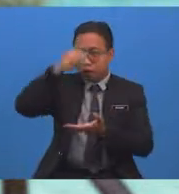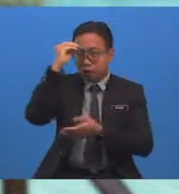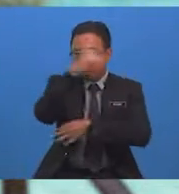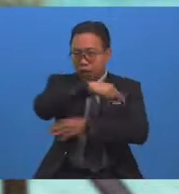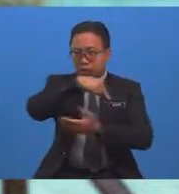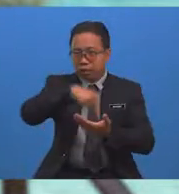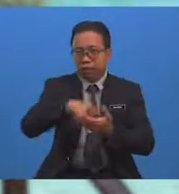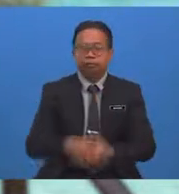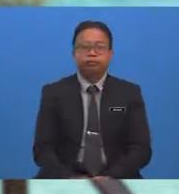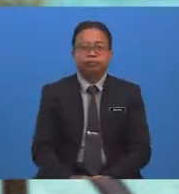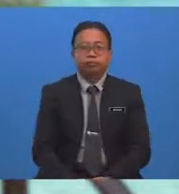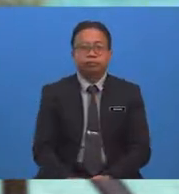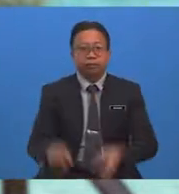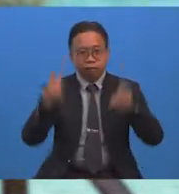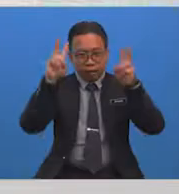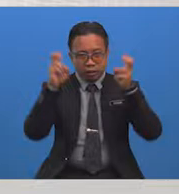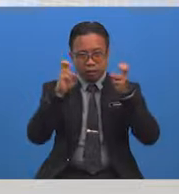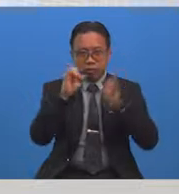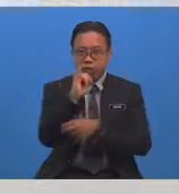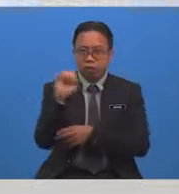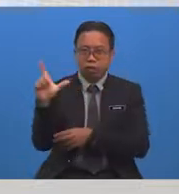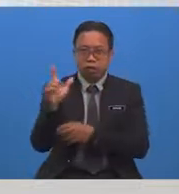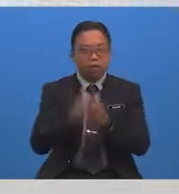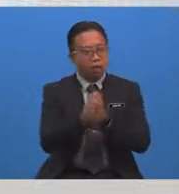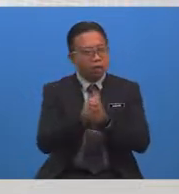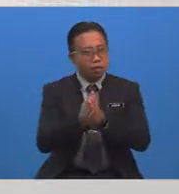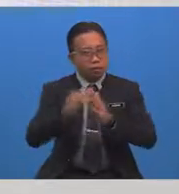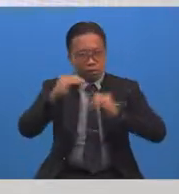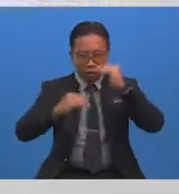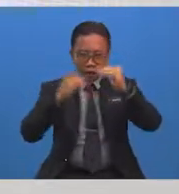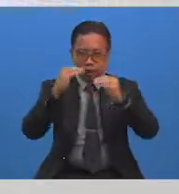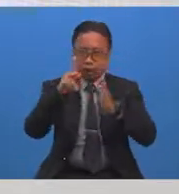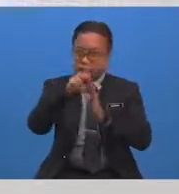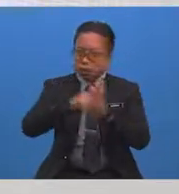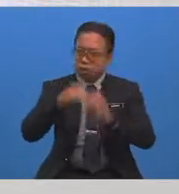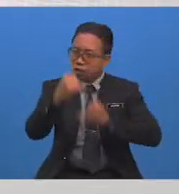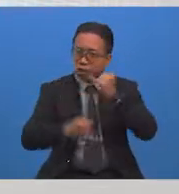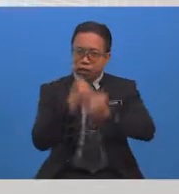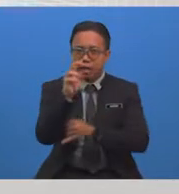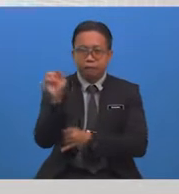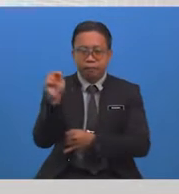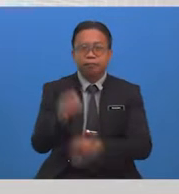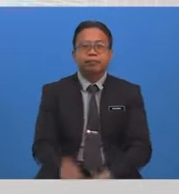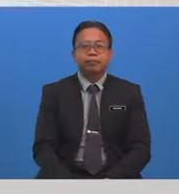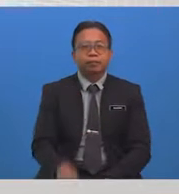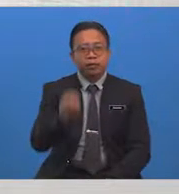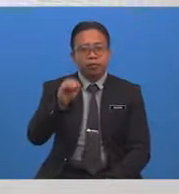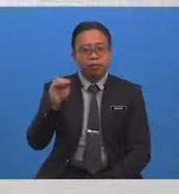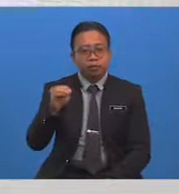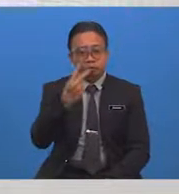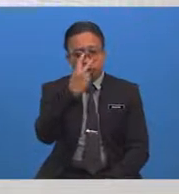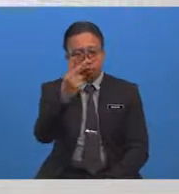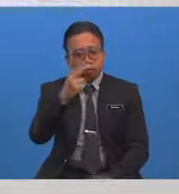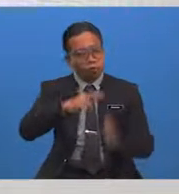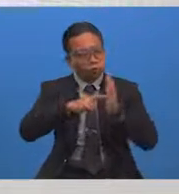ini tujuannya adalah rajin tangga kejayaan murid-murid sila rujuk